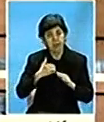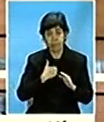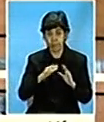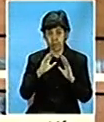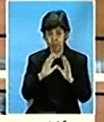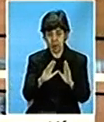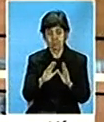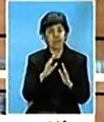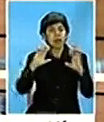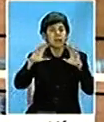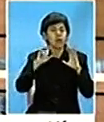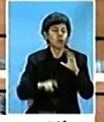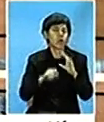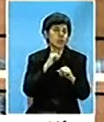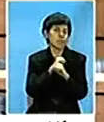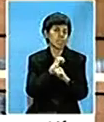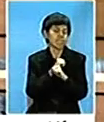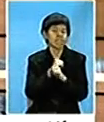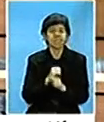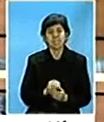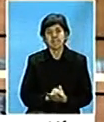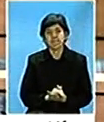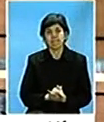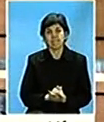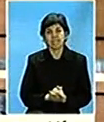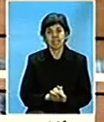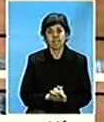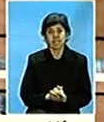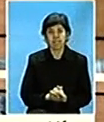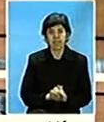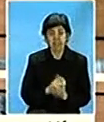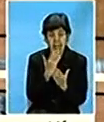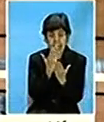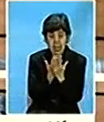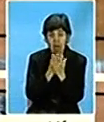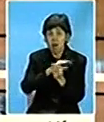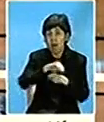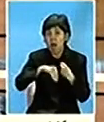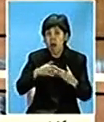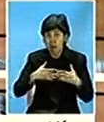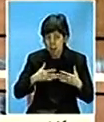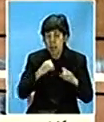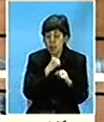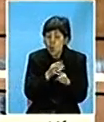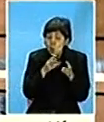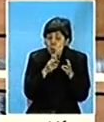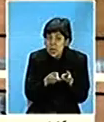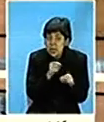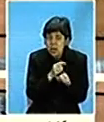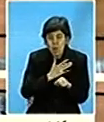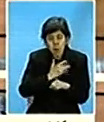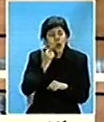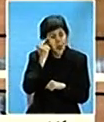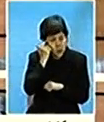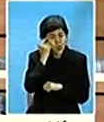คือสิ่งที่รัฐบาลจะต้องดำเนินการนี่ในการหารายได้ของรัฐบาลนั้นผมเข้าใจครับต้